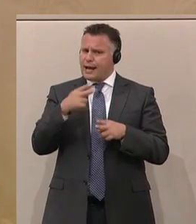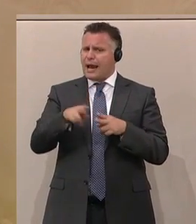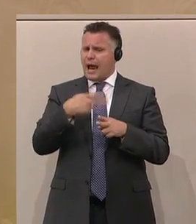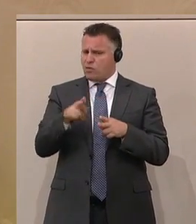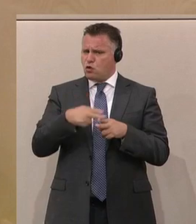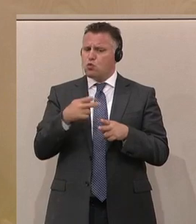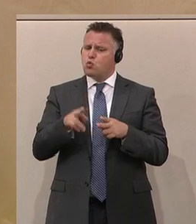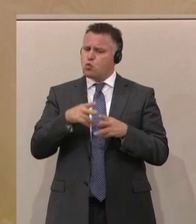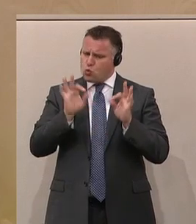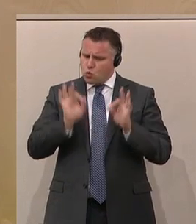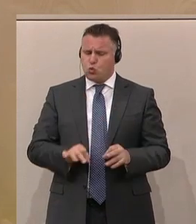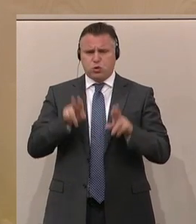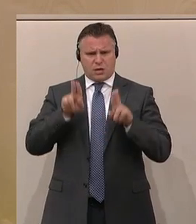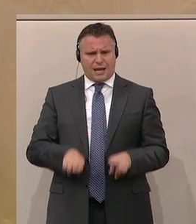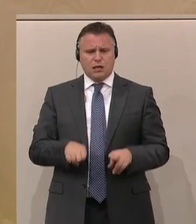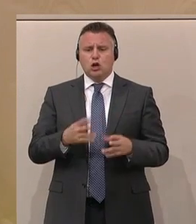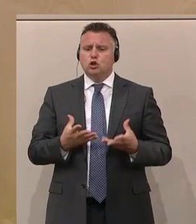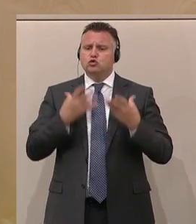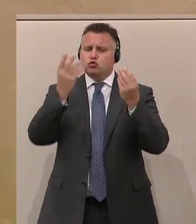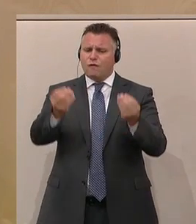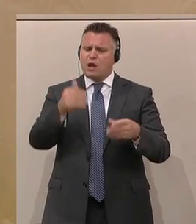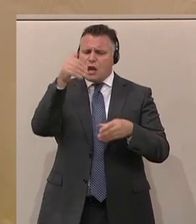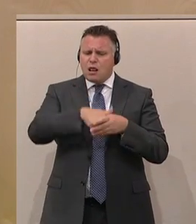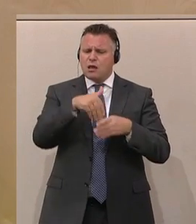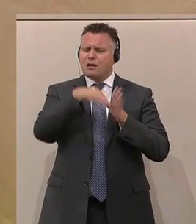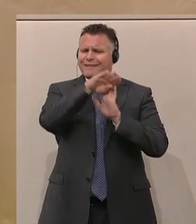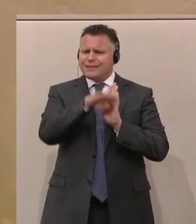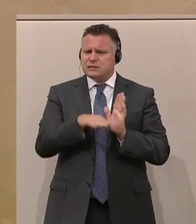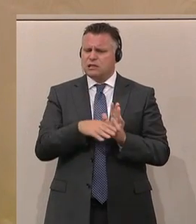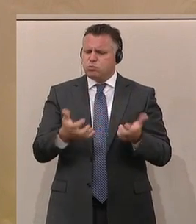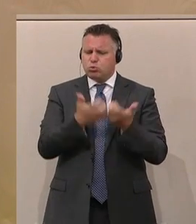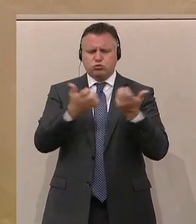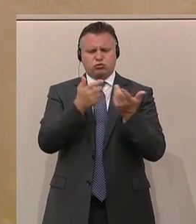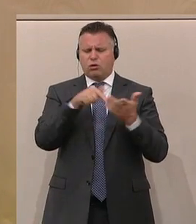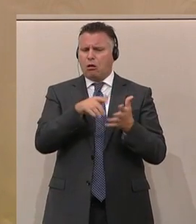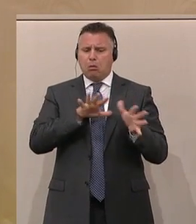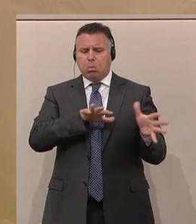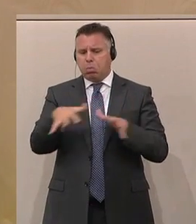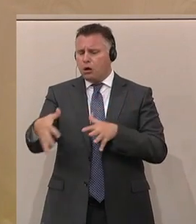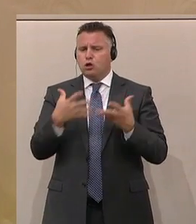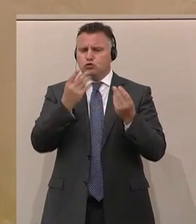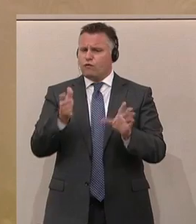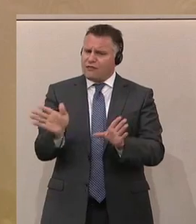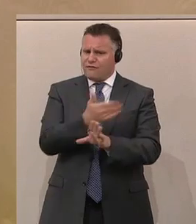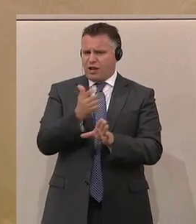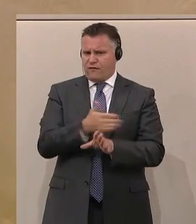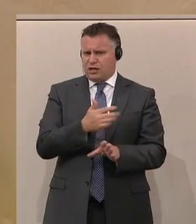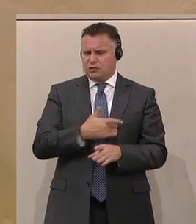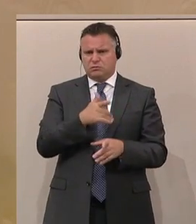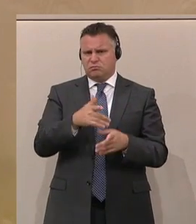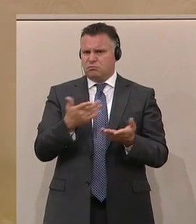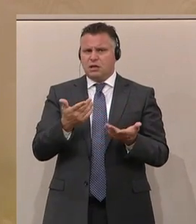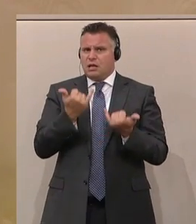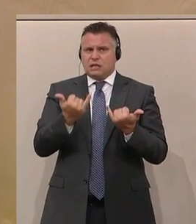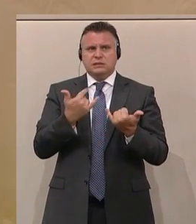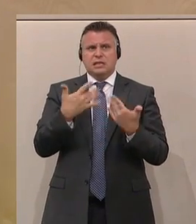Recht freilegen, der durch Über- und Fehlproduktionen an Gesetzen verschüttet zu werden droht. Und die tausenden sinnlosen oder nicht